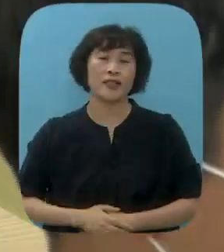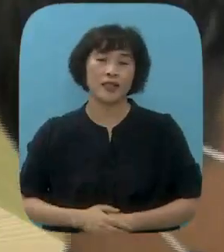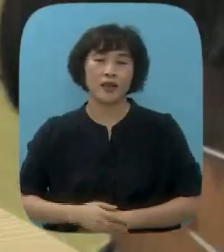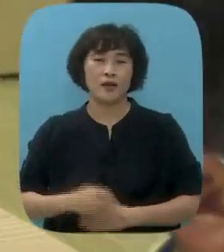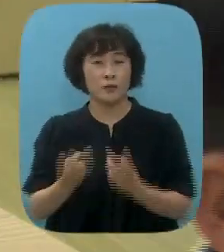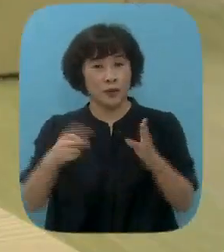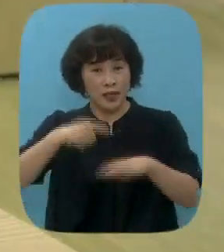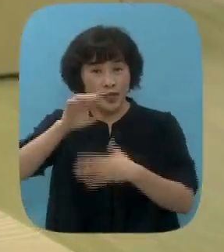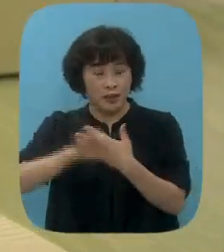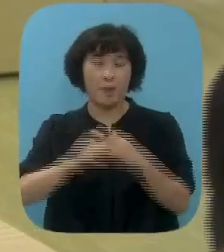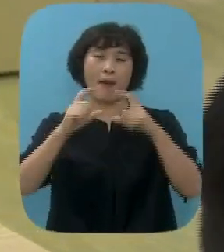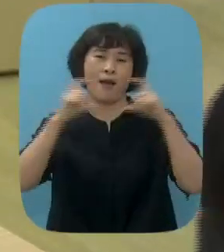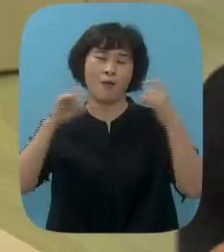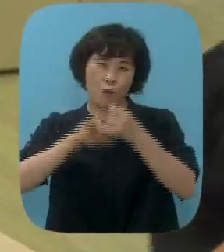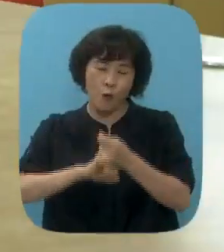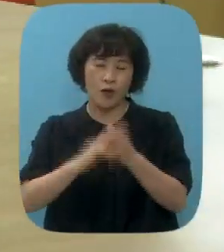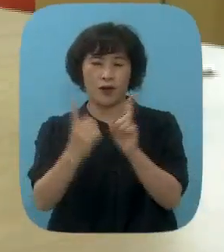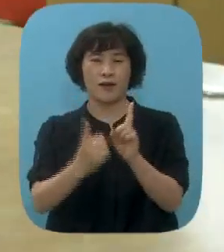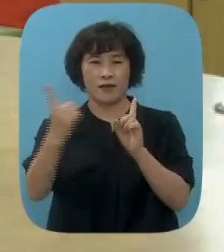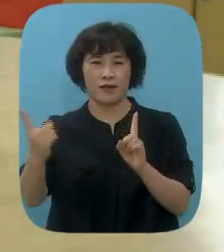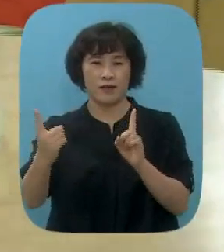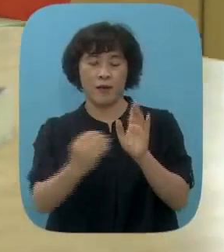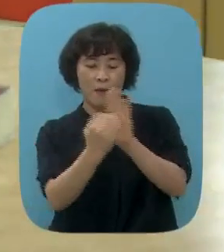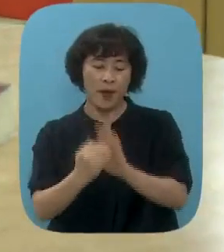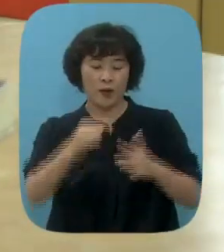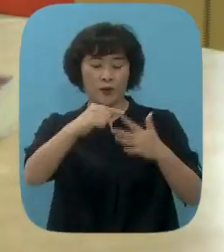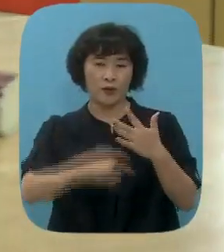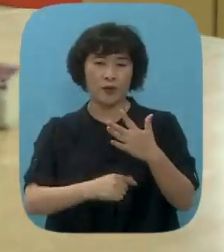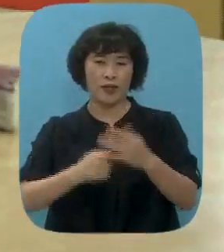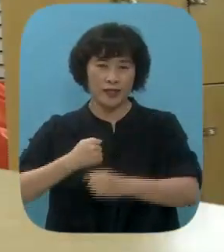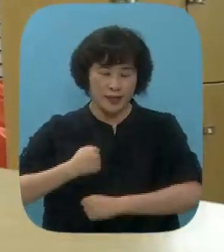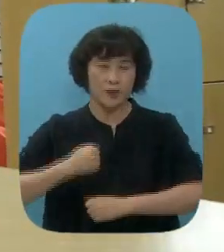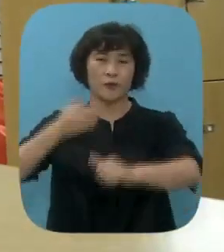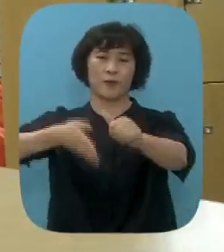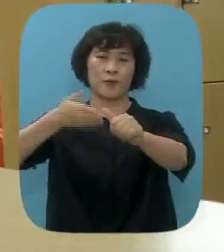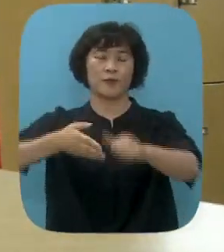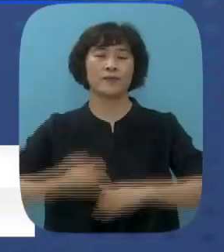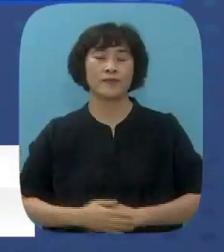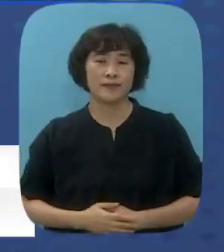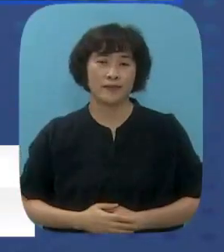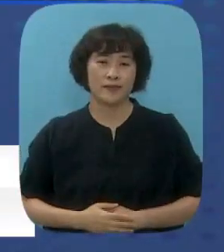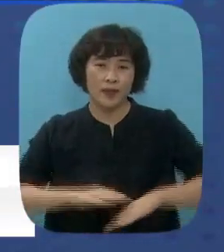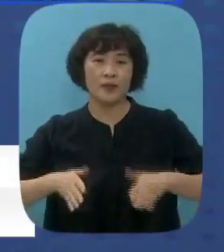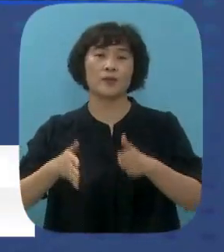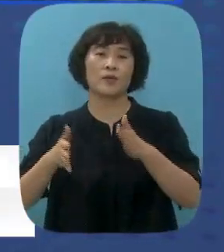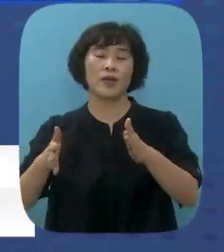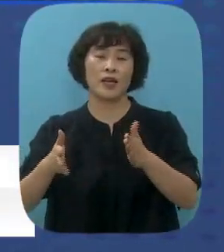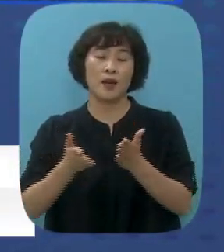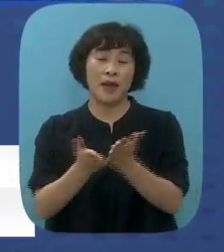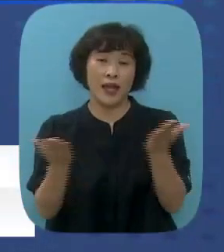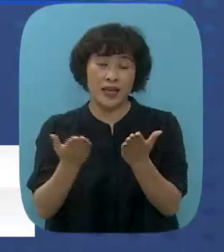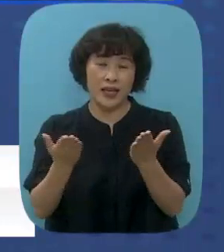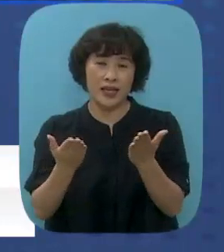때는 마스크 착용과 거리 두기 등 방역수칙을 철저히 지켜줄 것을 당부했습니다. 전남도가